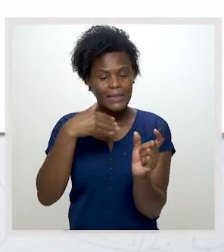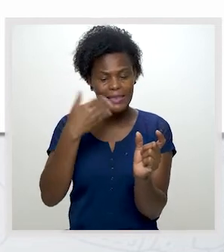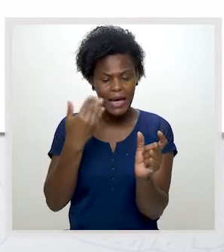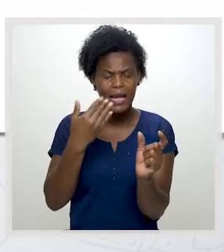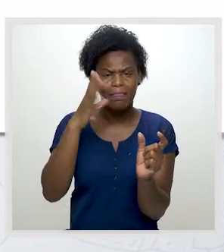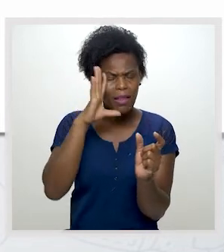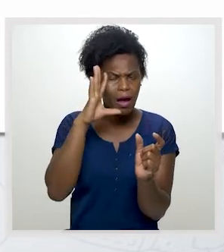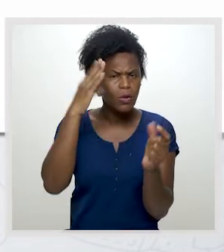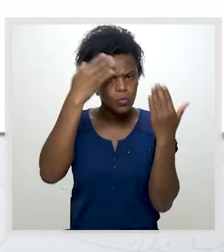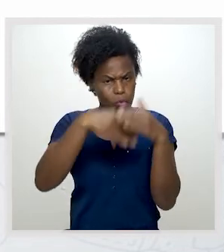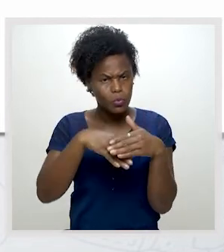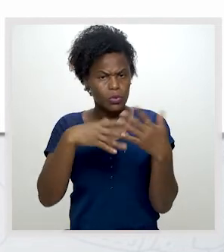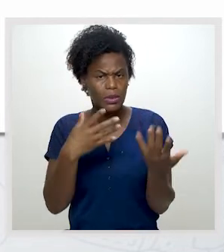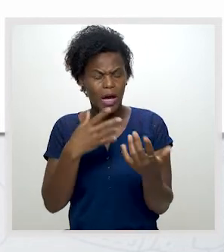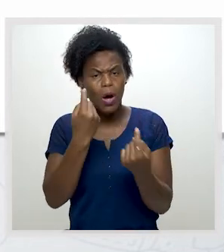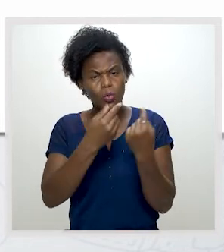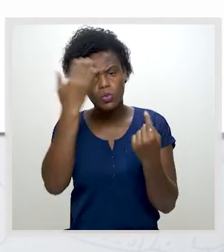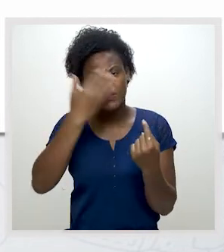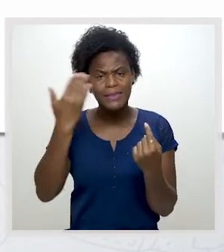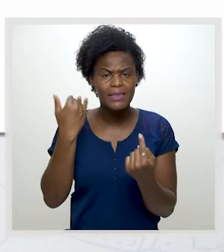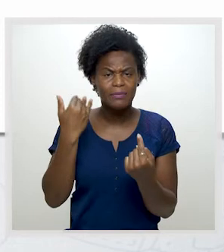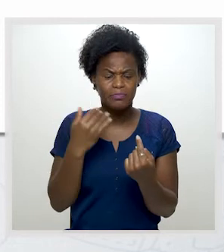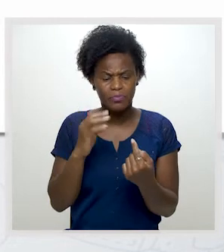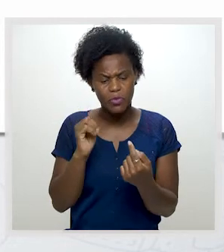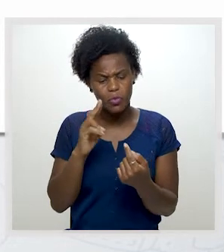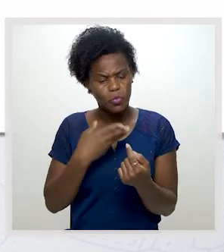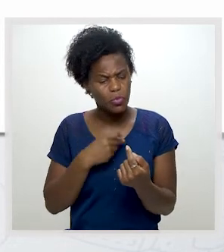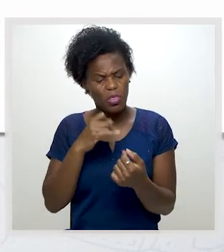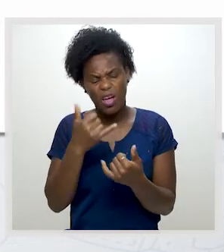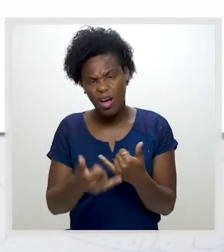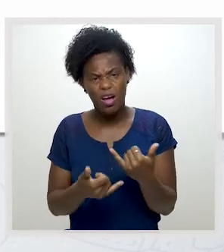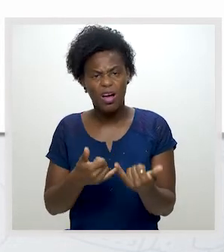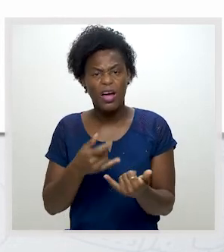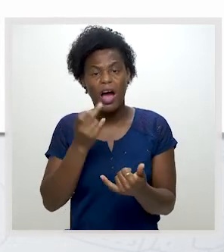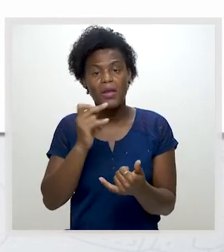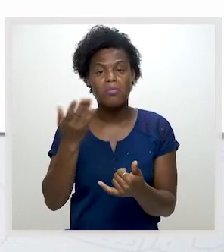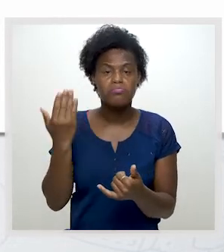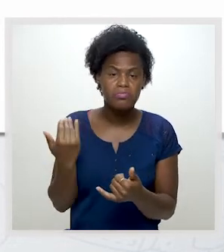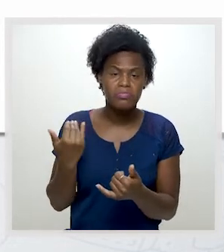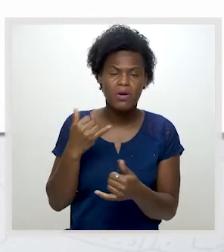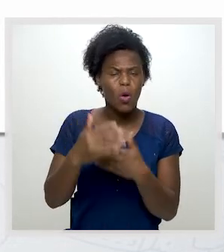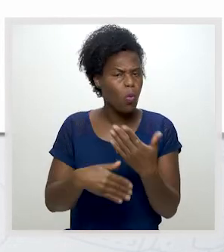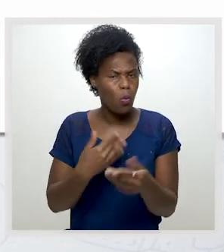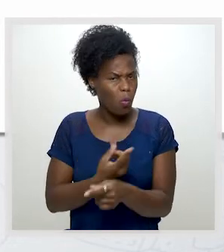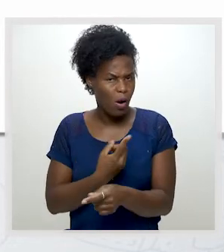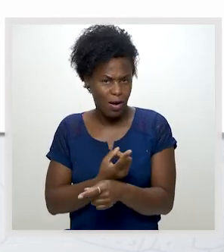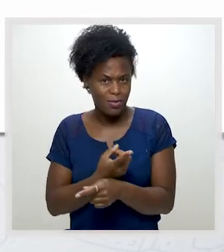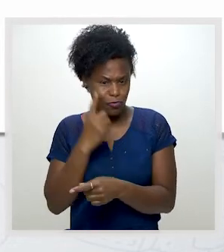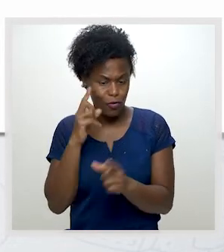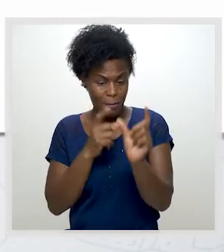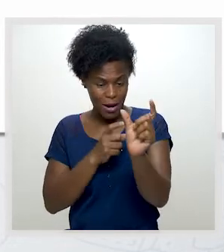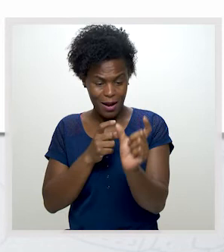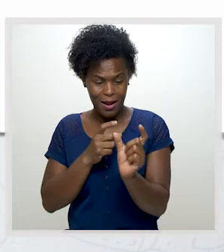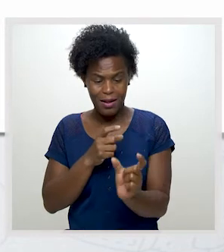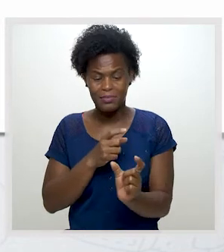matin, après-midi, soir, un jour, soudain, l'année dernière, etc.